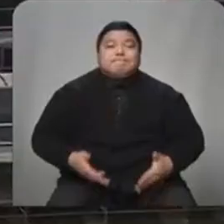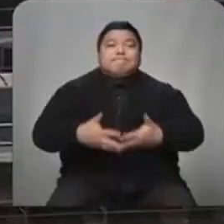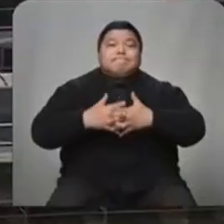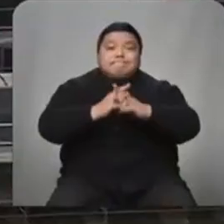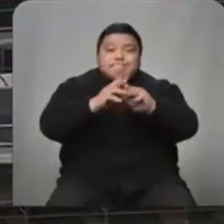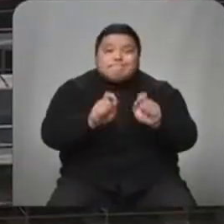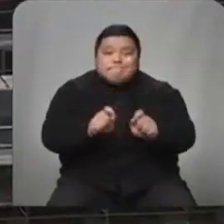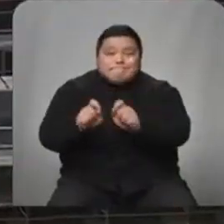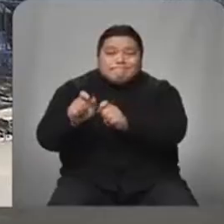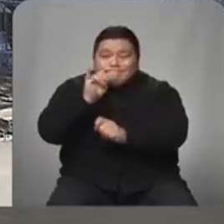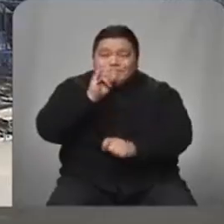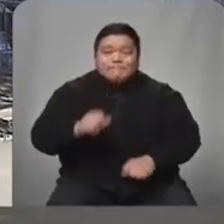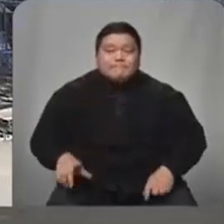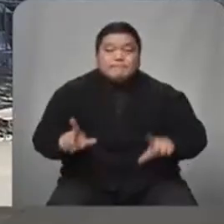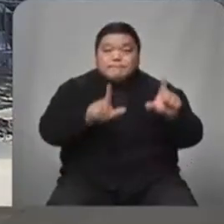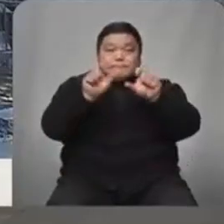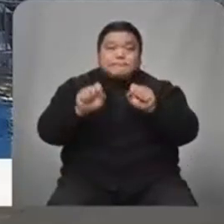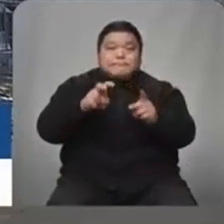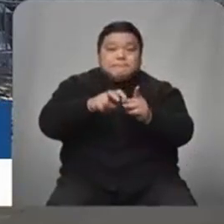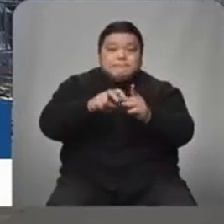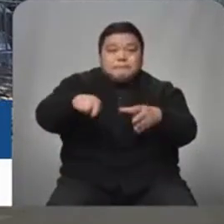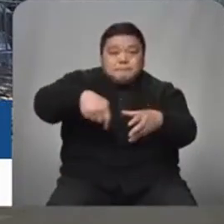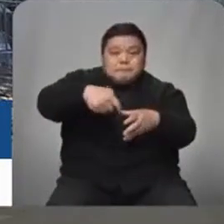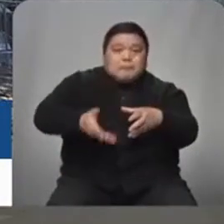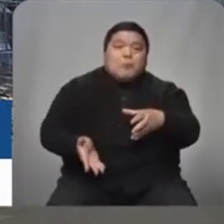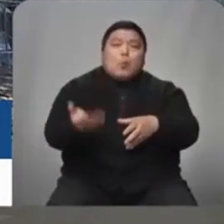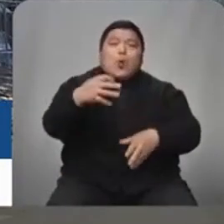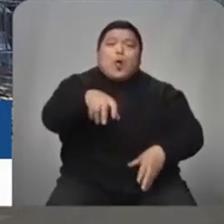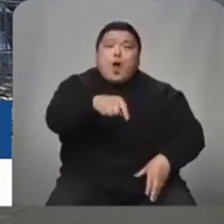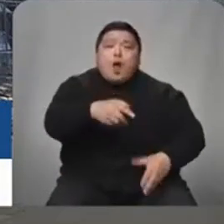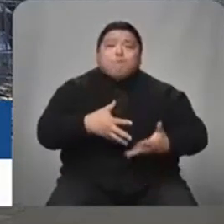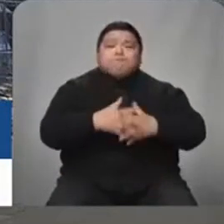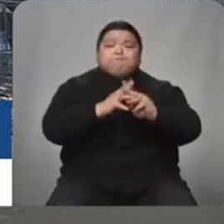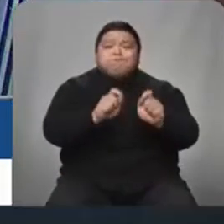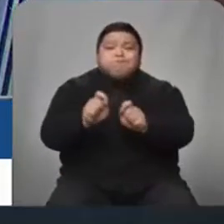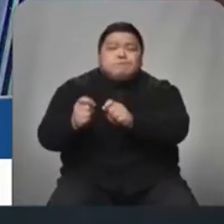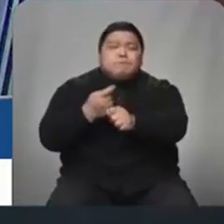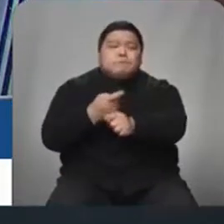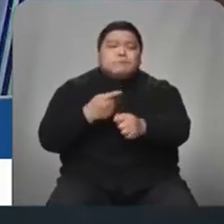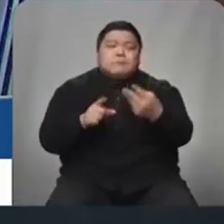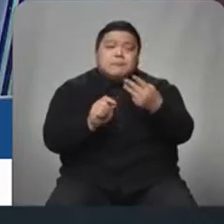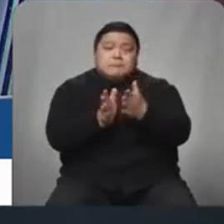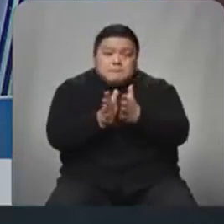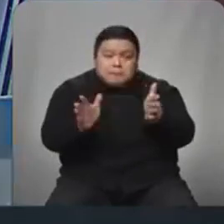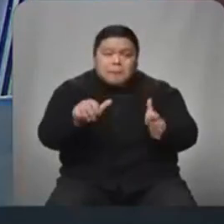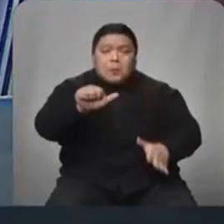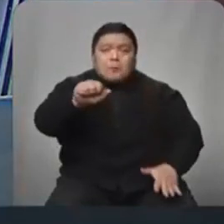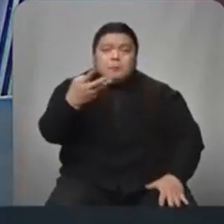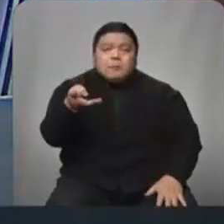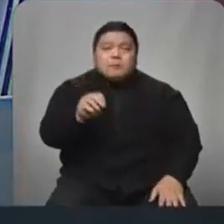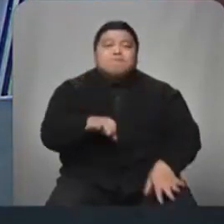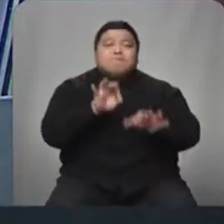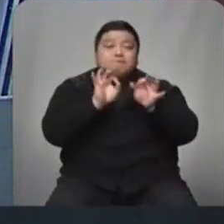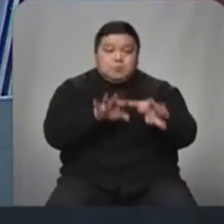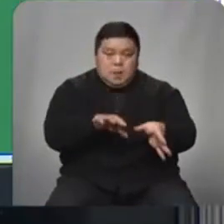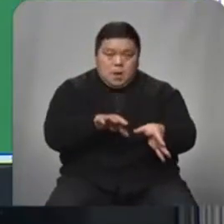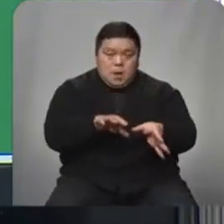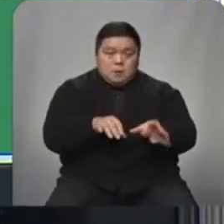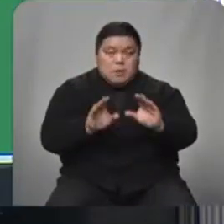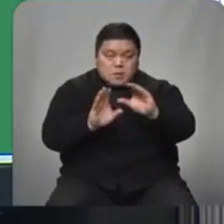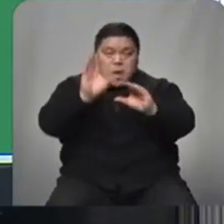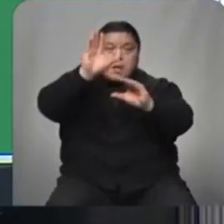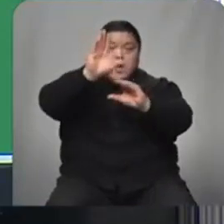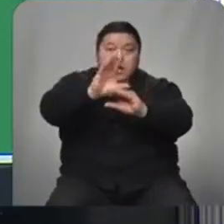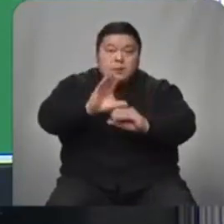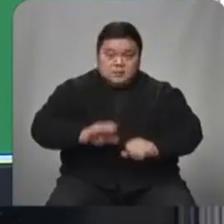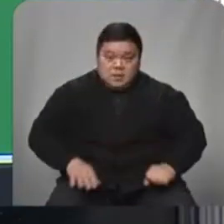있습니다. 양양생활체육센터 볼링장입니다. 지난해 3월부터 54억 원을 투입해 기존 생활체육센터를 증축하고